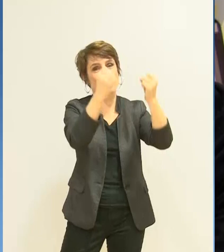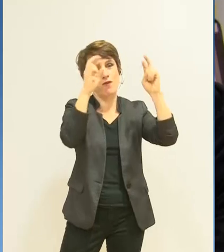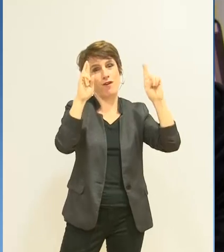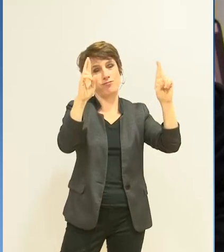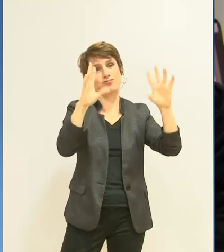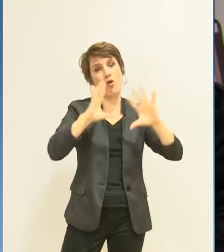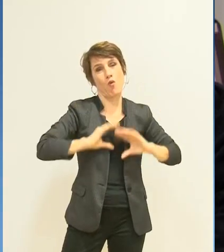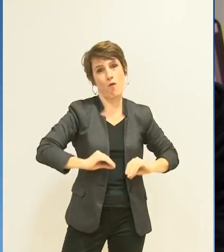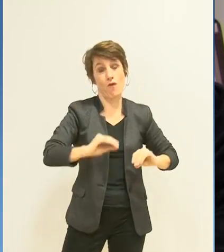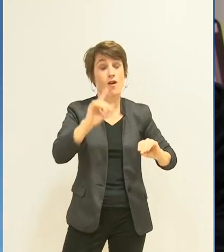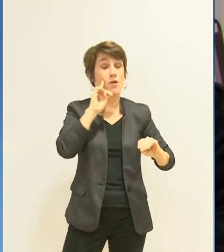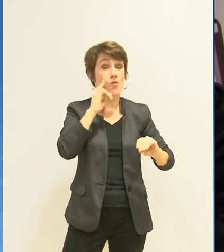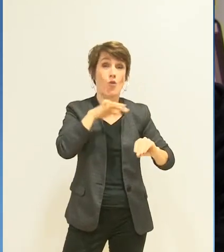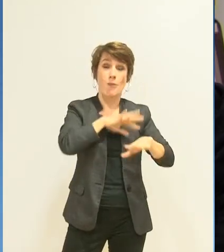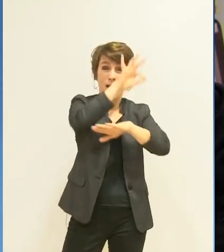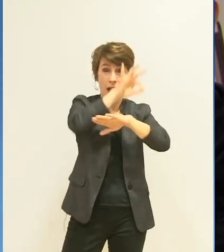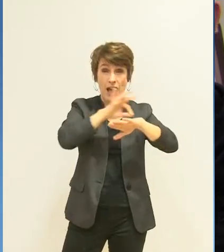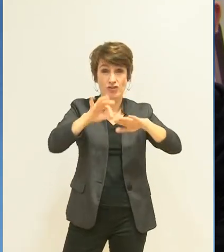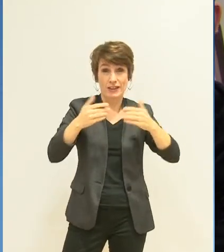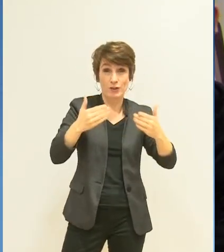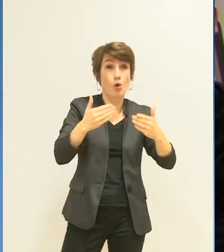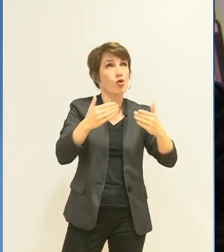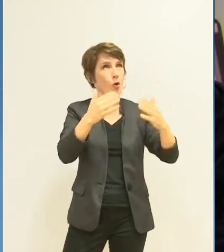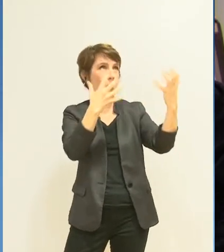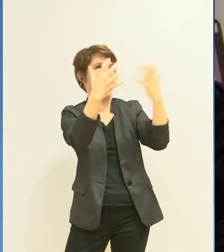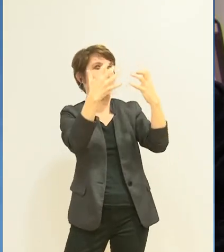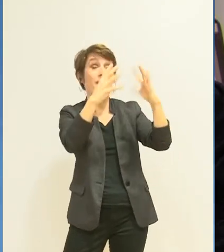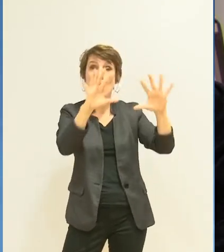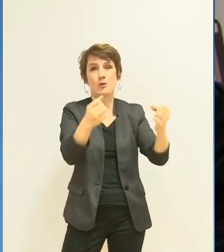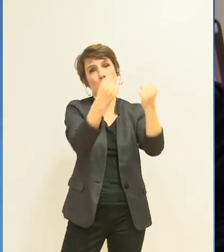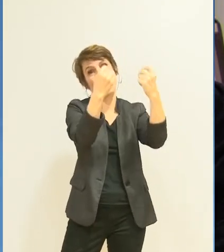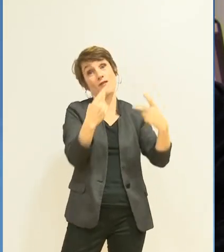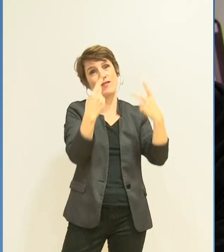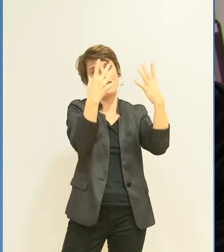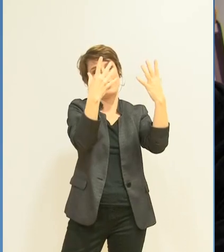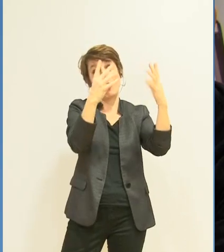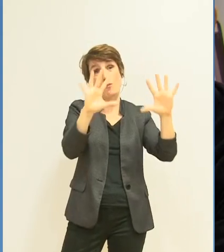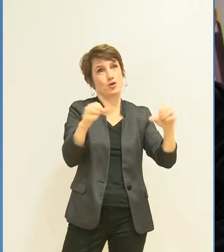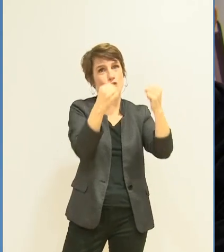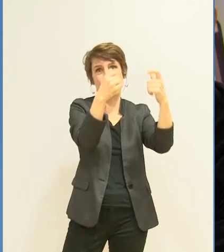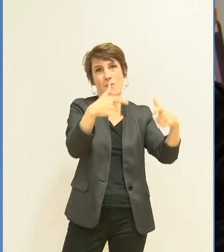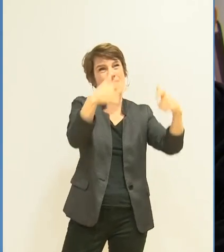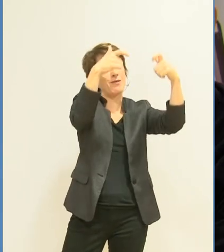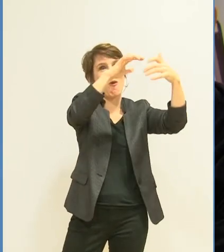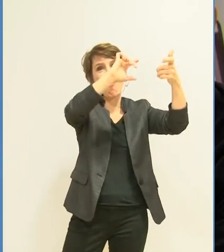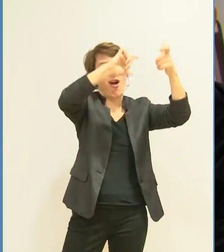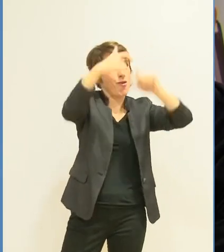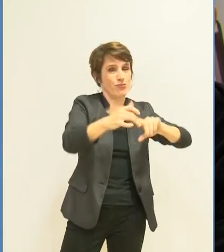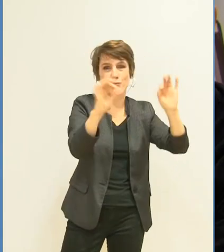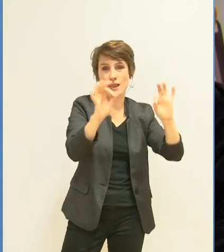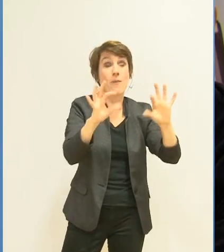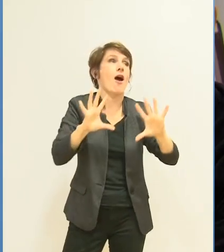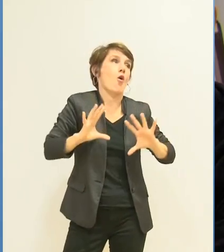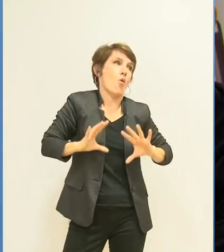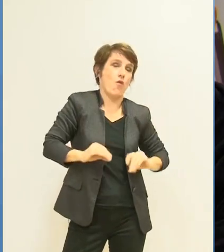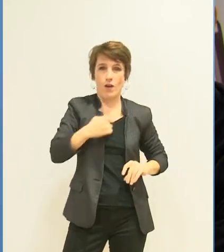d'architecturé contemporaine remarquable lui a sauvé la vie nous en sommes très heureux car ce sauvetage in extremis répond à